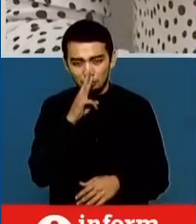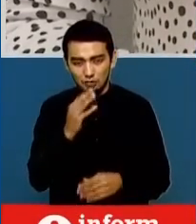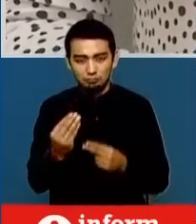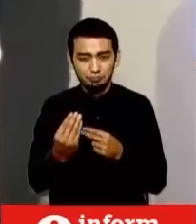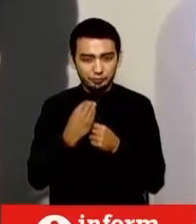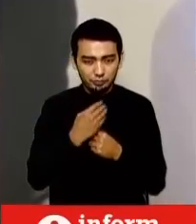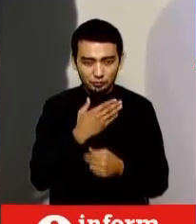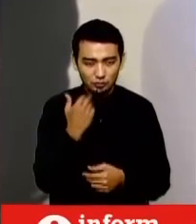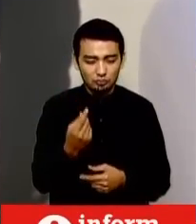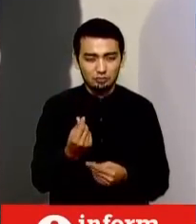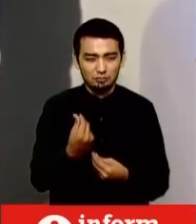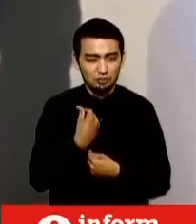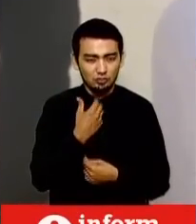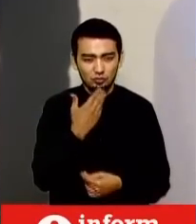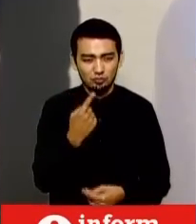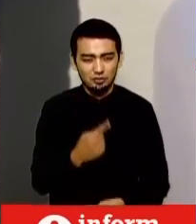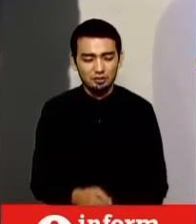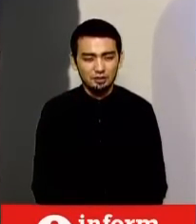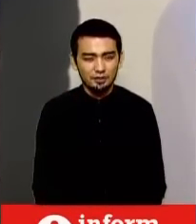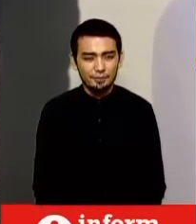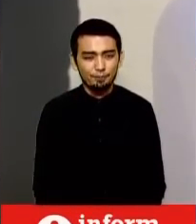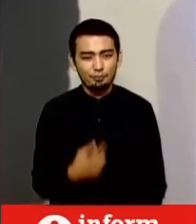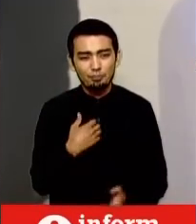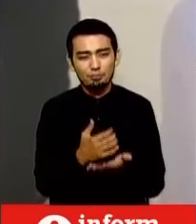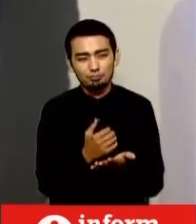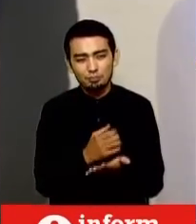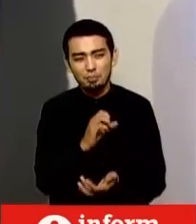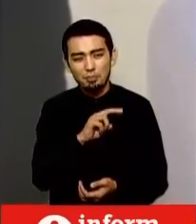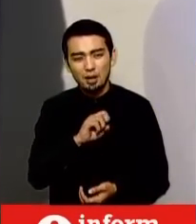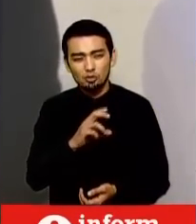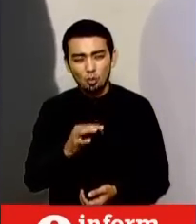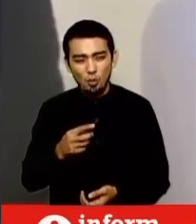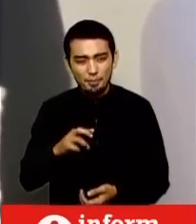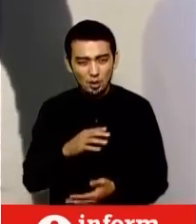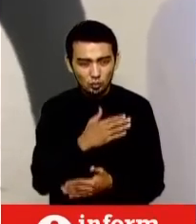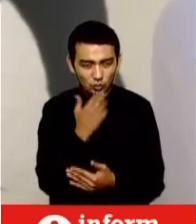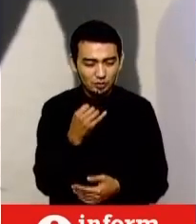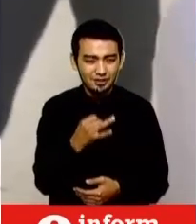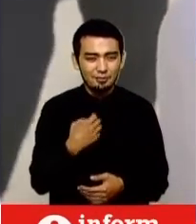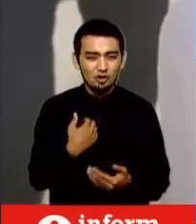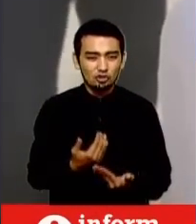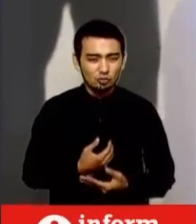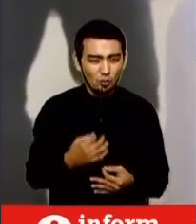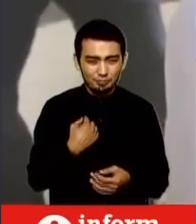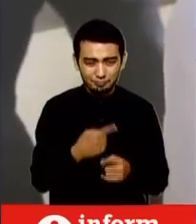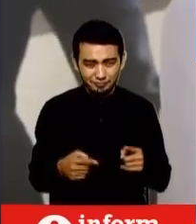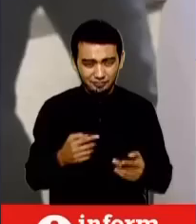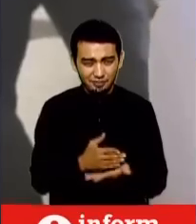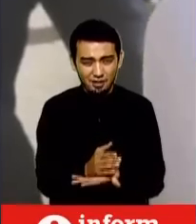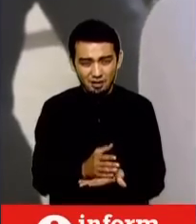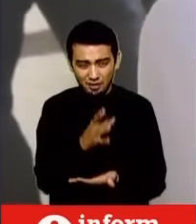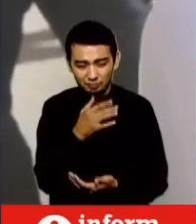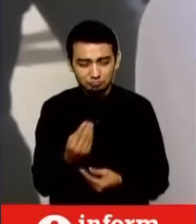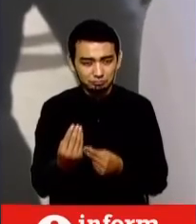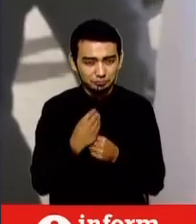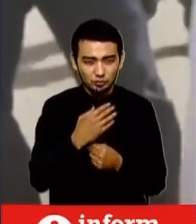төленбеді дейді. Бізде ешқандай лиш пособия деген бізде жоқ, ешқандай. Бұл өмірімізде ондай лиш пособия деп алып көрген емеспіз.